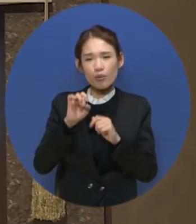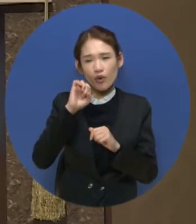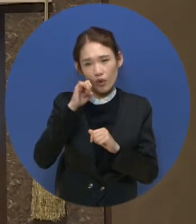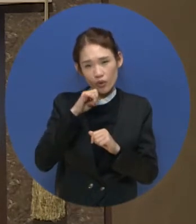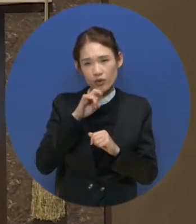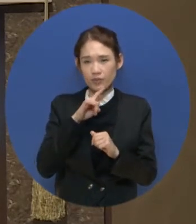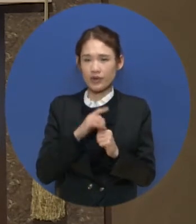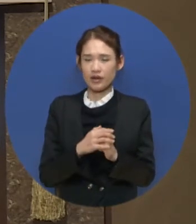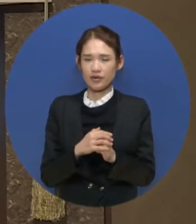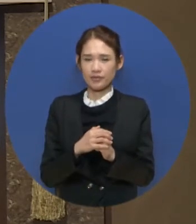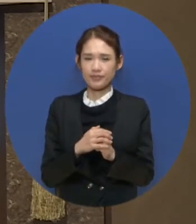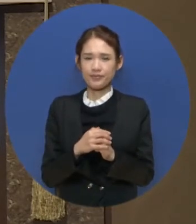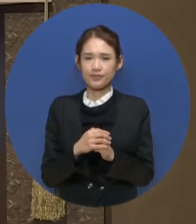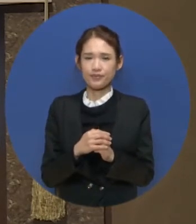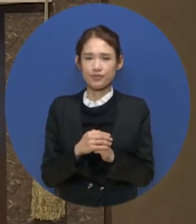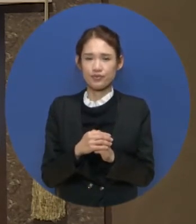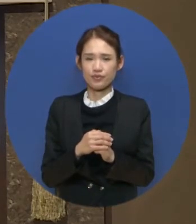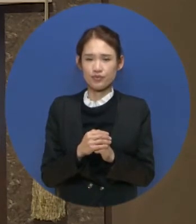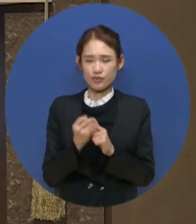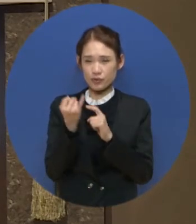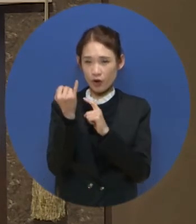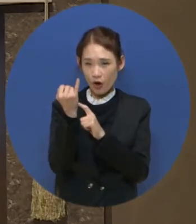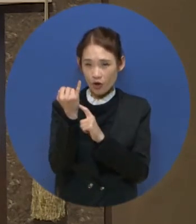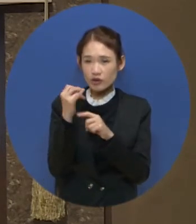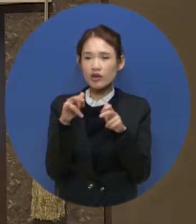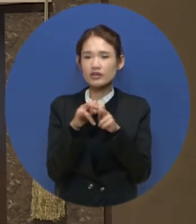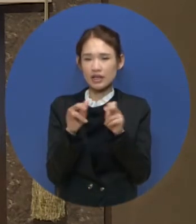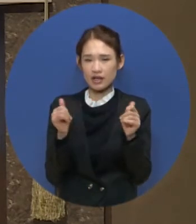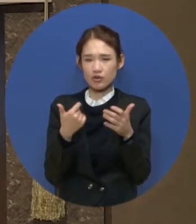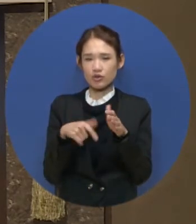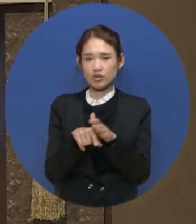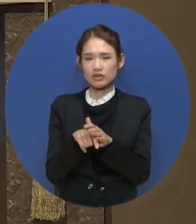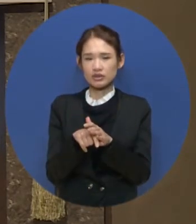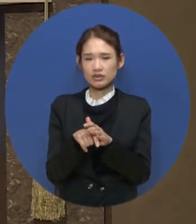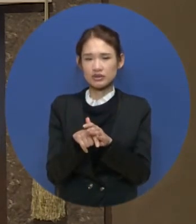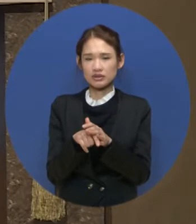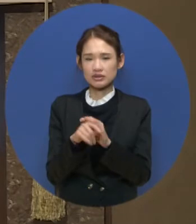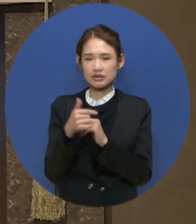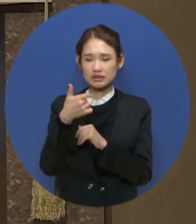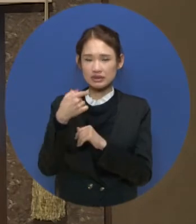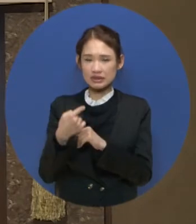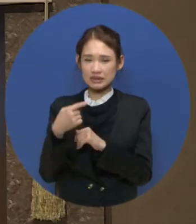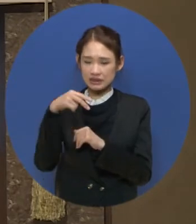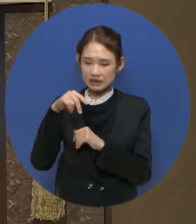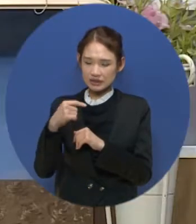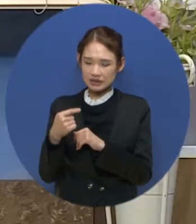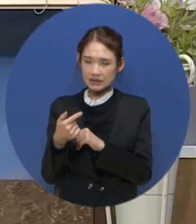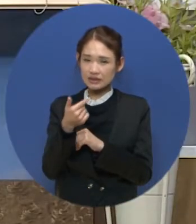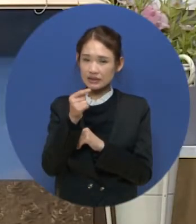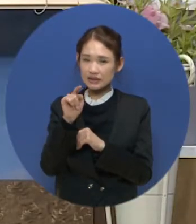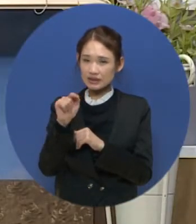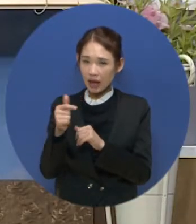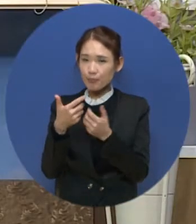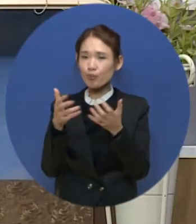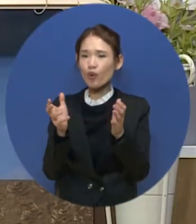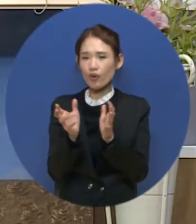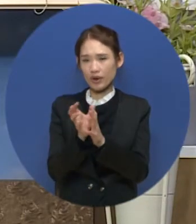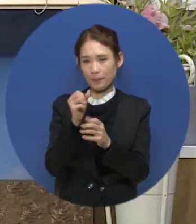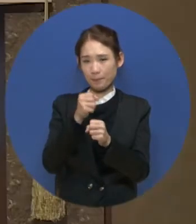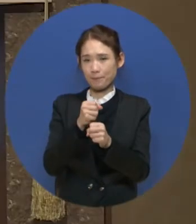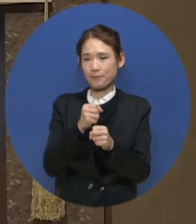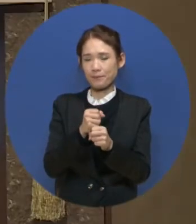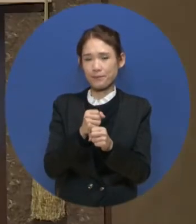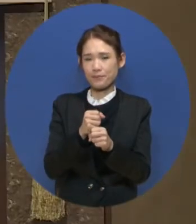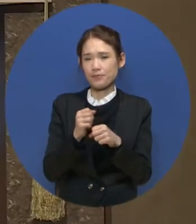그래서 저희가 여성 장애인을 위해서는 느슨한 모임이라는 거를 저희가 만들었어요.